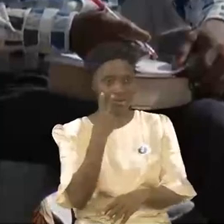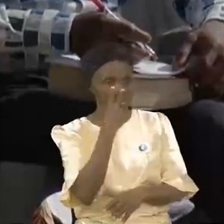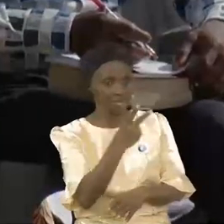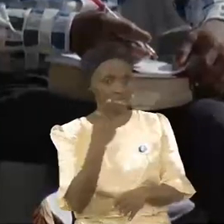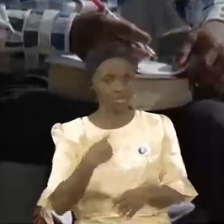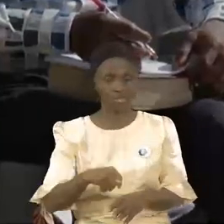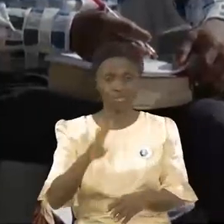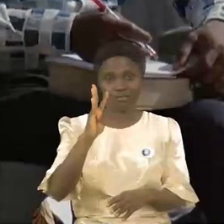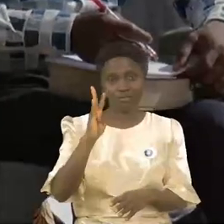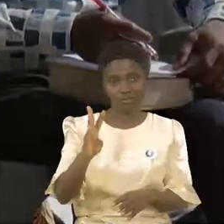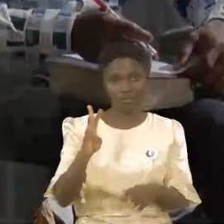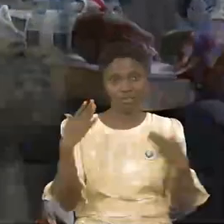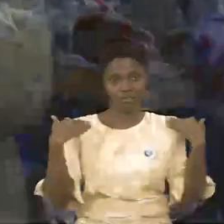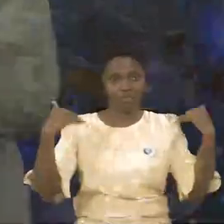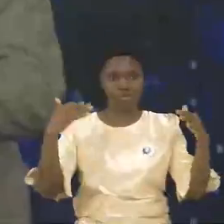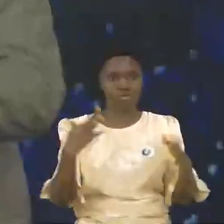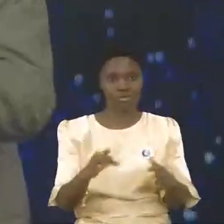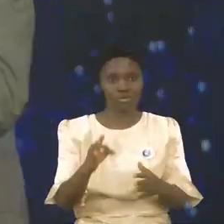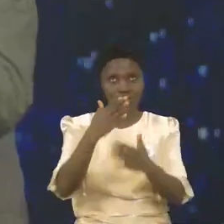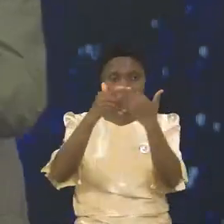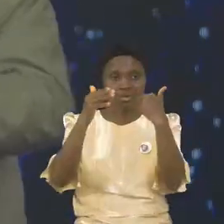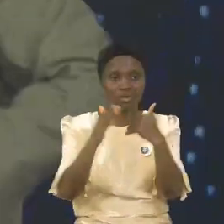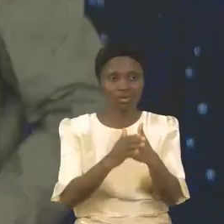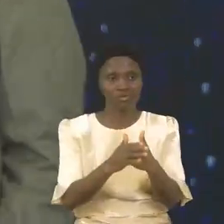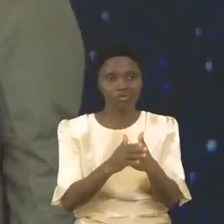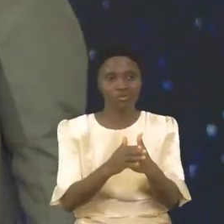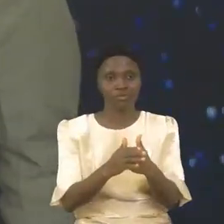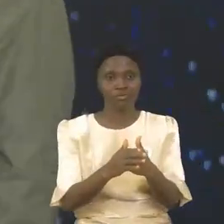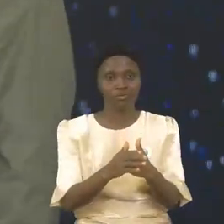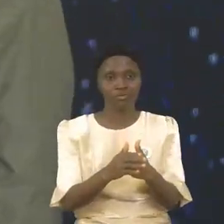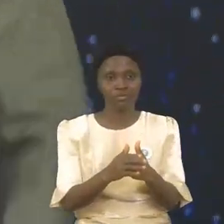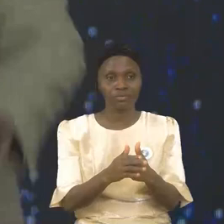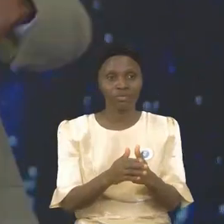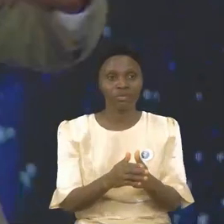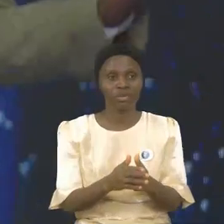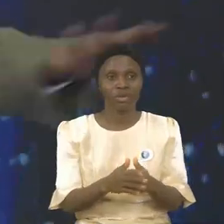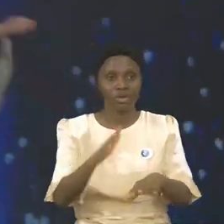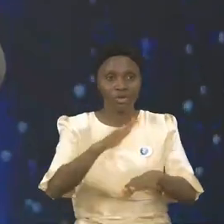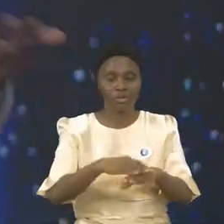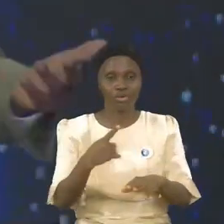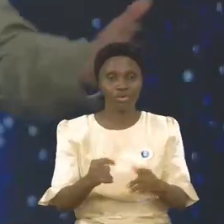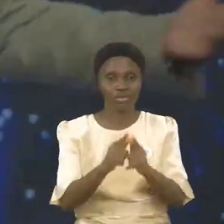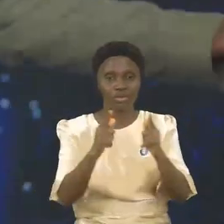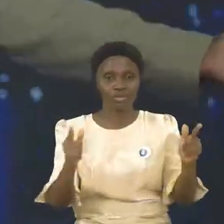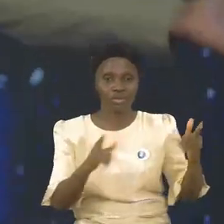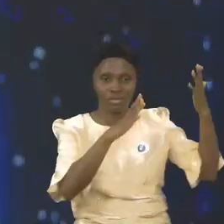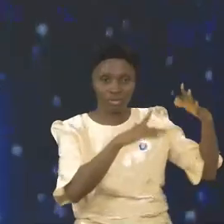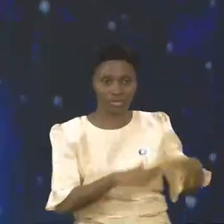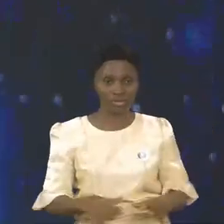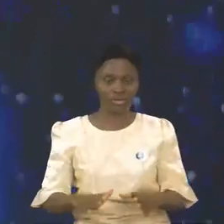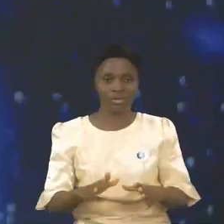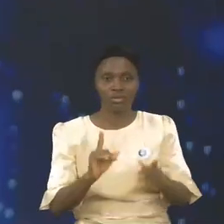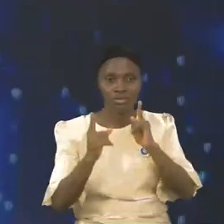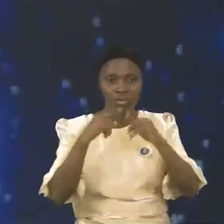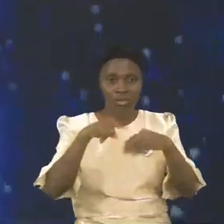regardais pendant ma vision nocturne et voici les quatre vents des cieux virent irruption